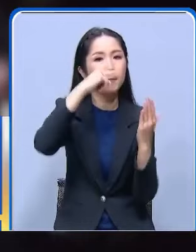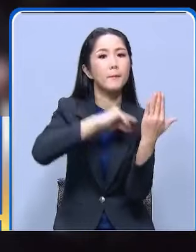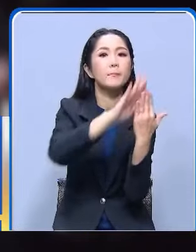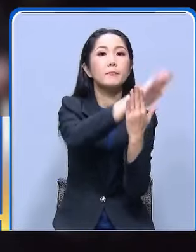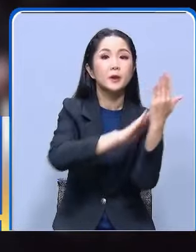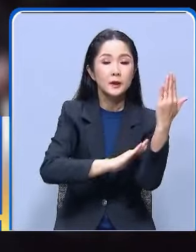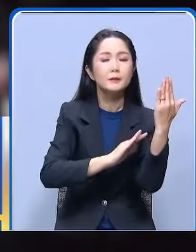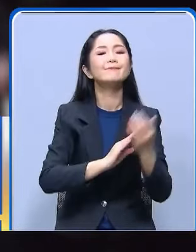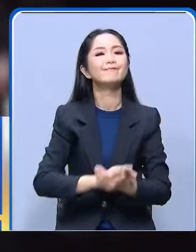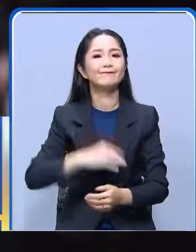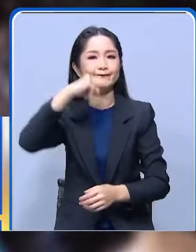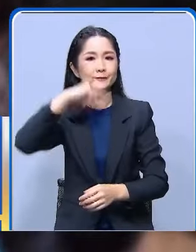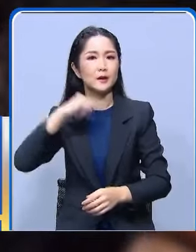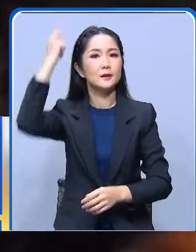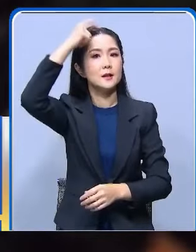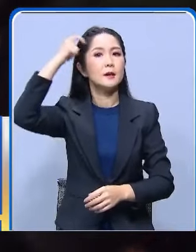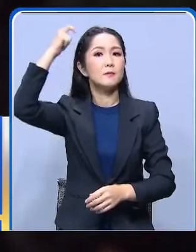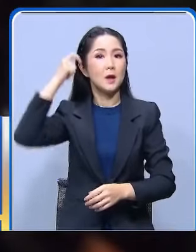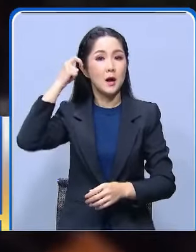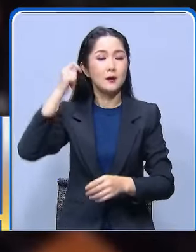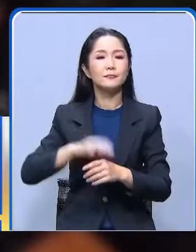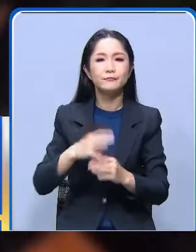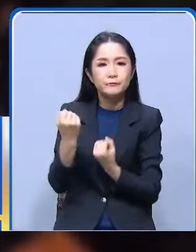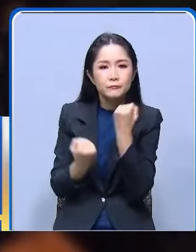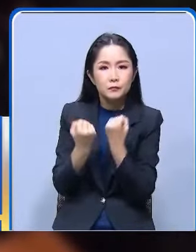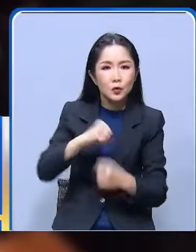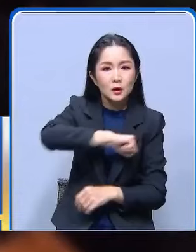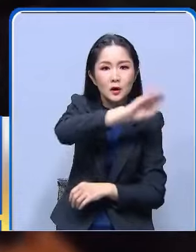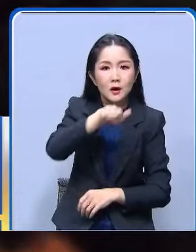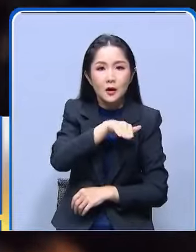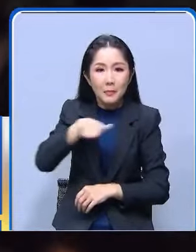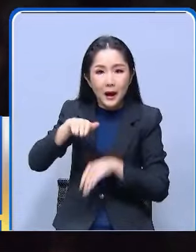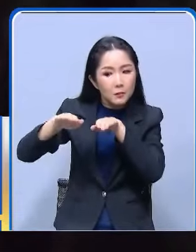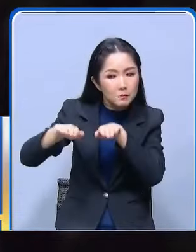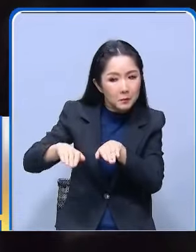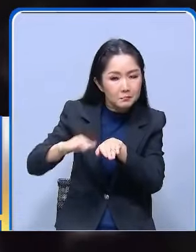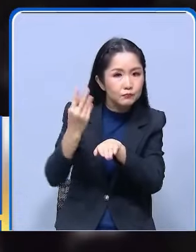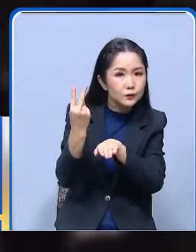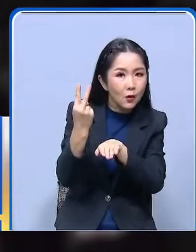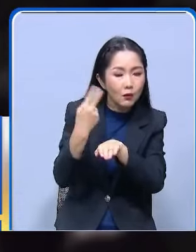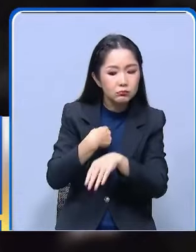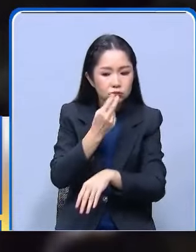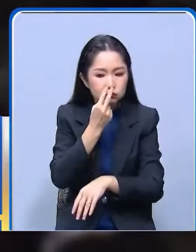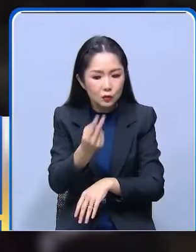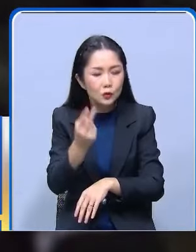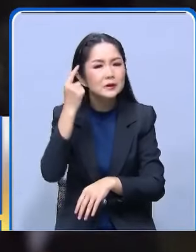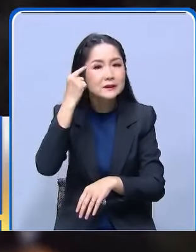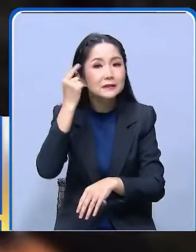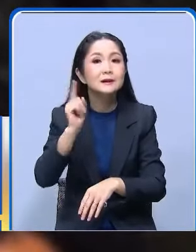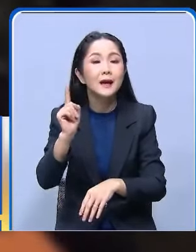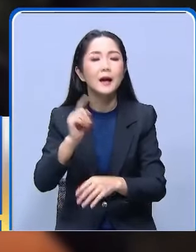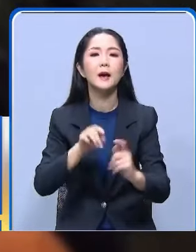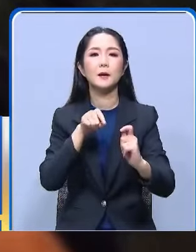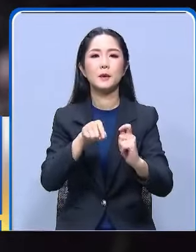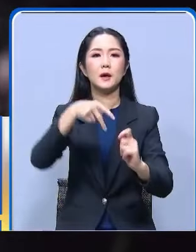าแล้วพบรถกระบะ2คันจอดซุ่มอยู่มีท่าทางสอบพิรุธค่ะอยู่ในพื้นที่บ้านพบพระทรายงามอำเภอพบพระจังหวั